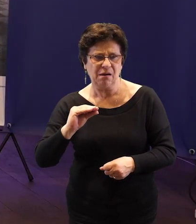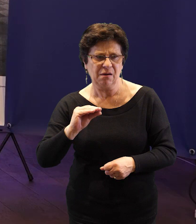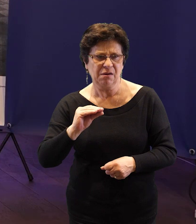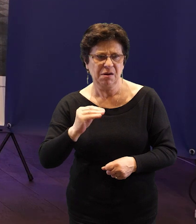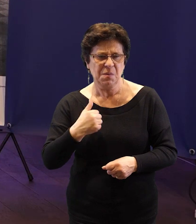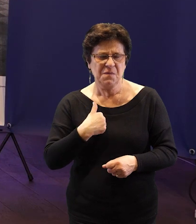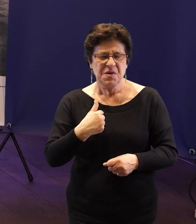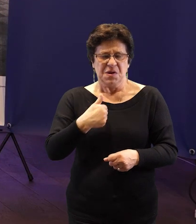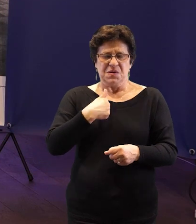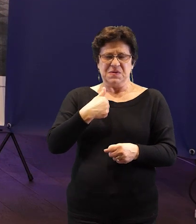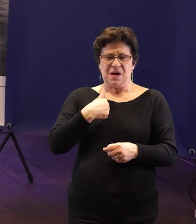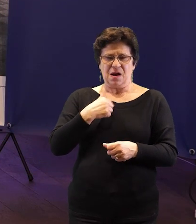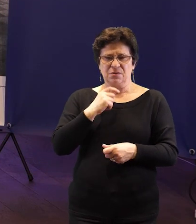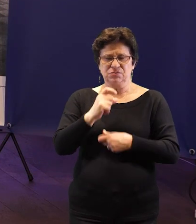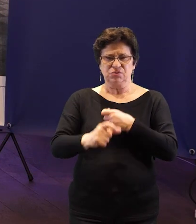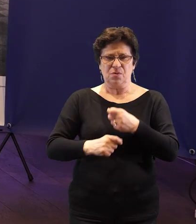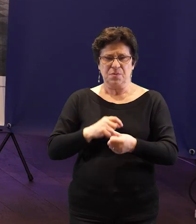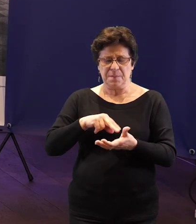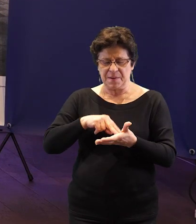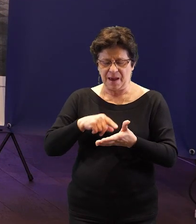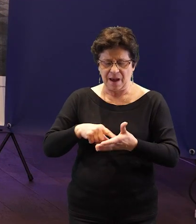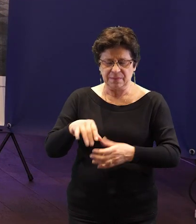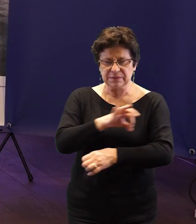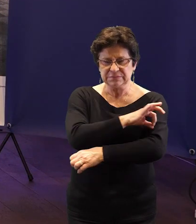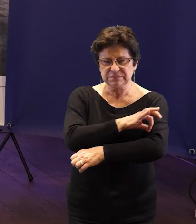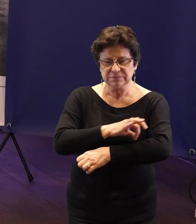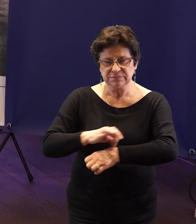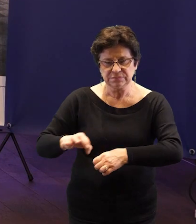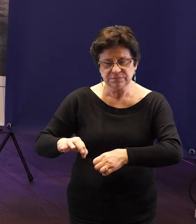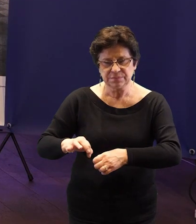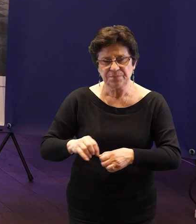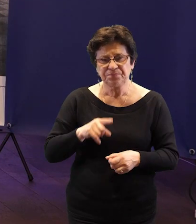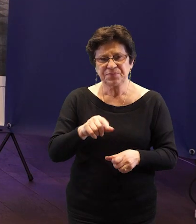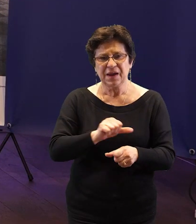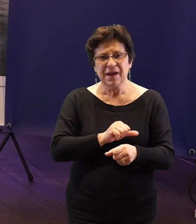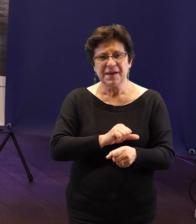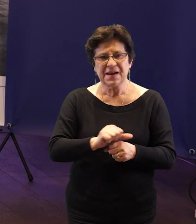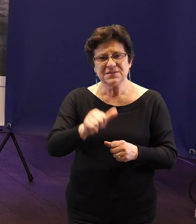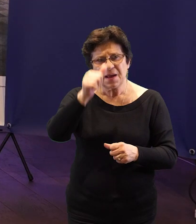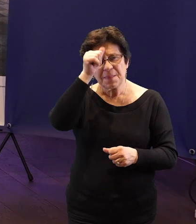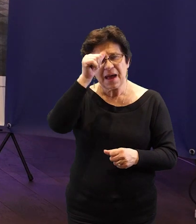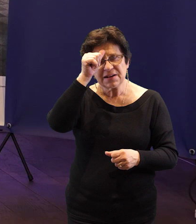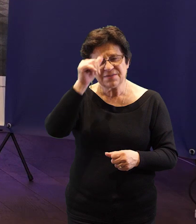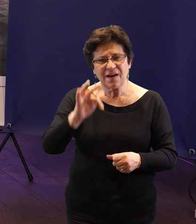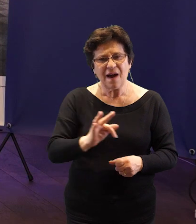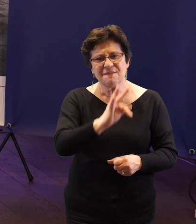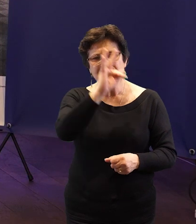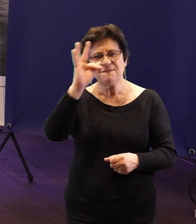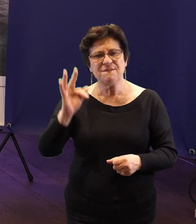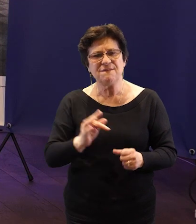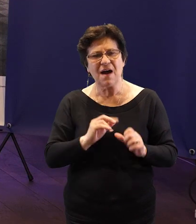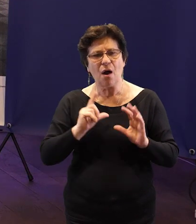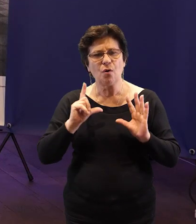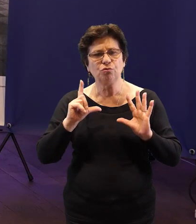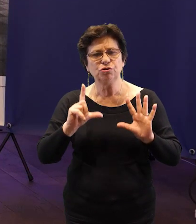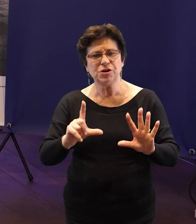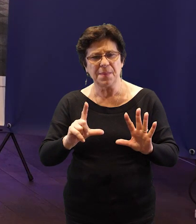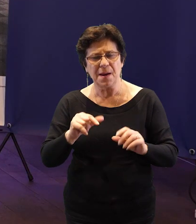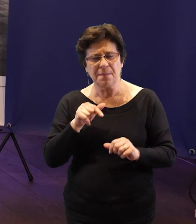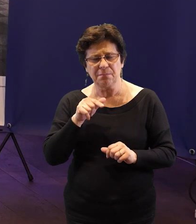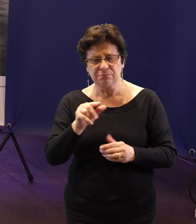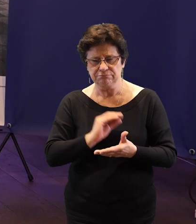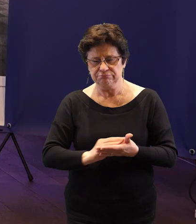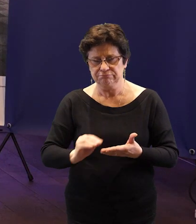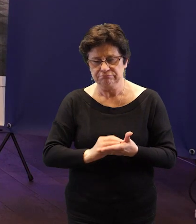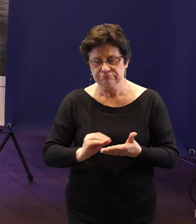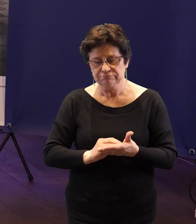Jest również podana pierwszy raz nazwa V7, która no, w latach 90. już nagminnie była